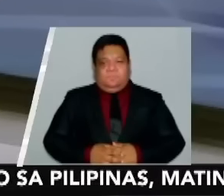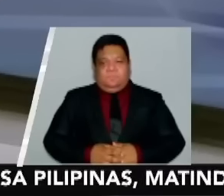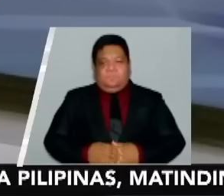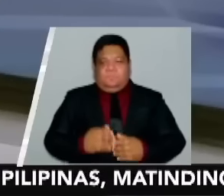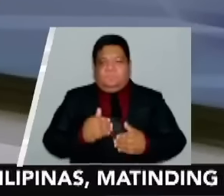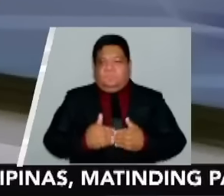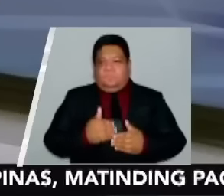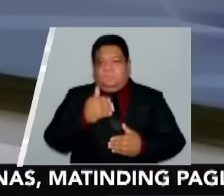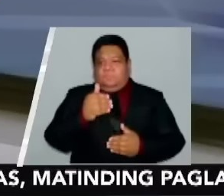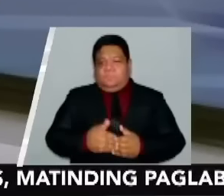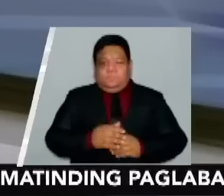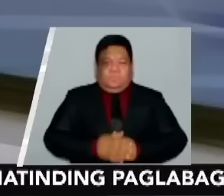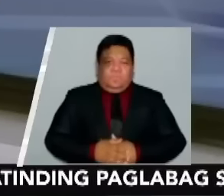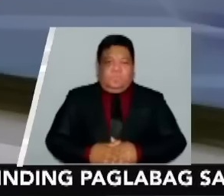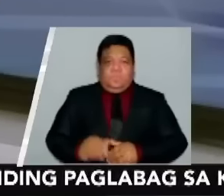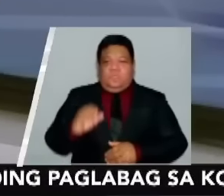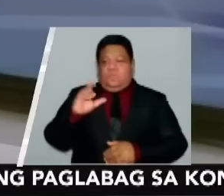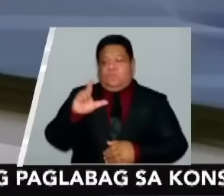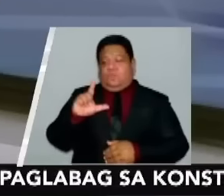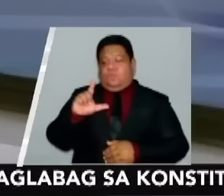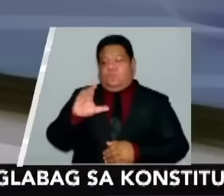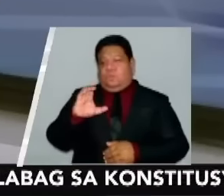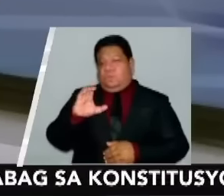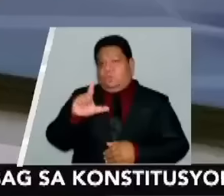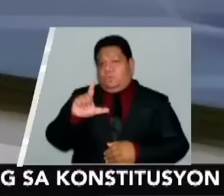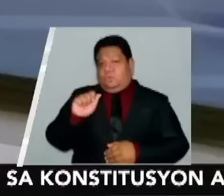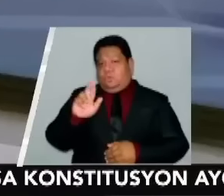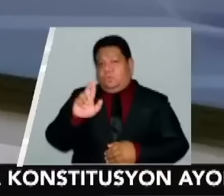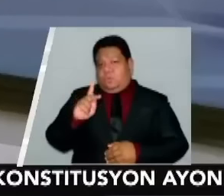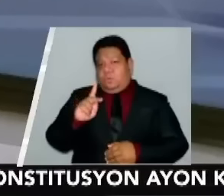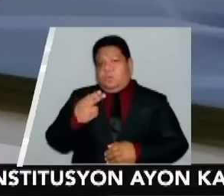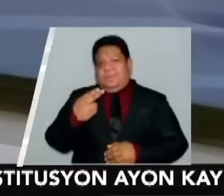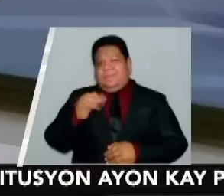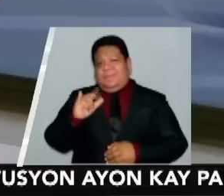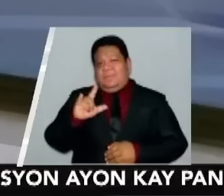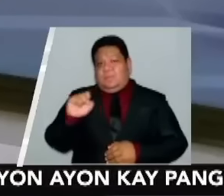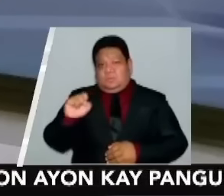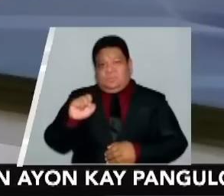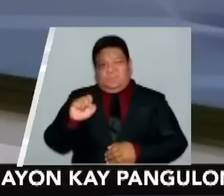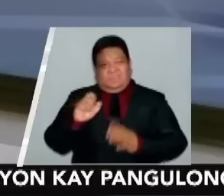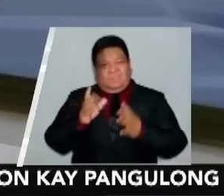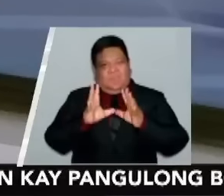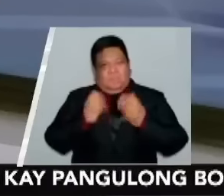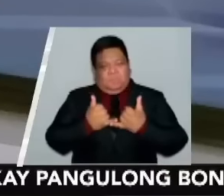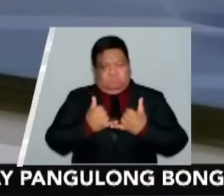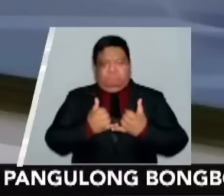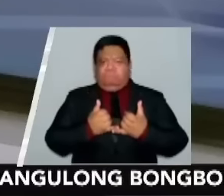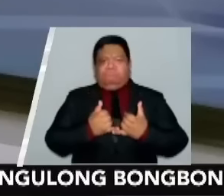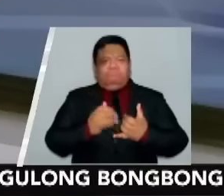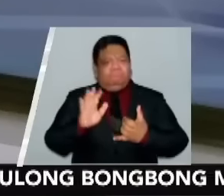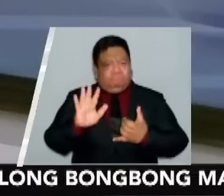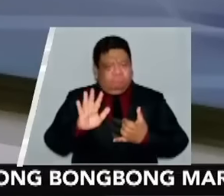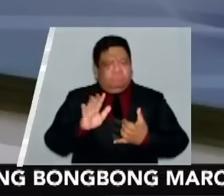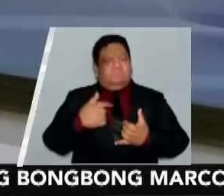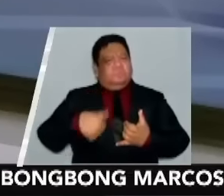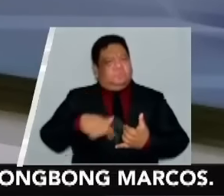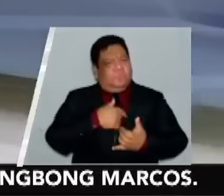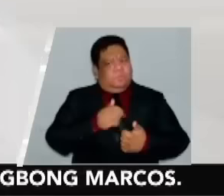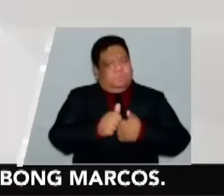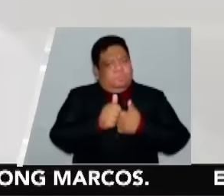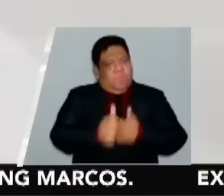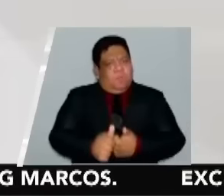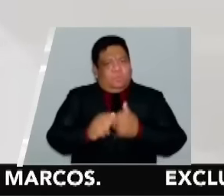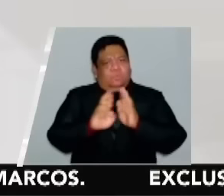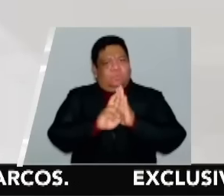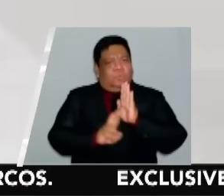Hills Properties Corporation na tumupad sila sa kasunduang tigil demolisyon sa Barangay Anunas sa Angeles, Pampanga. Ayon sa